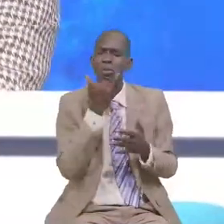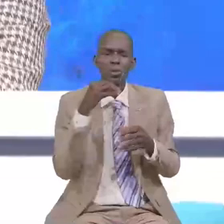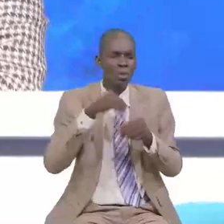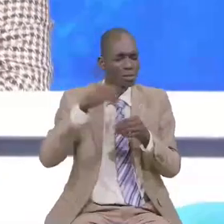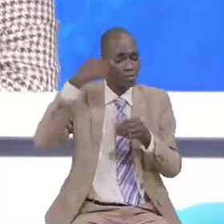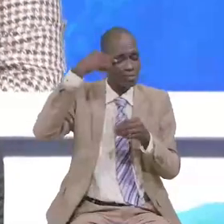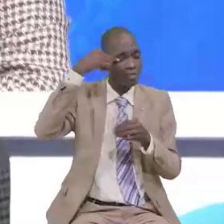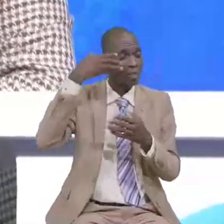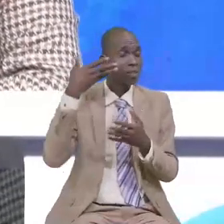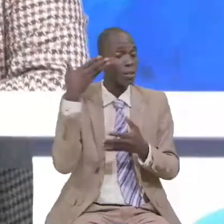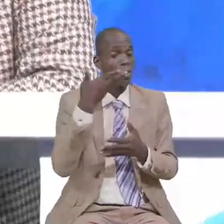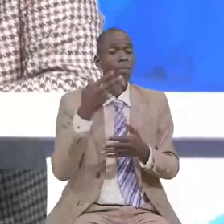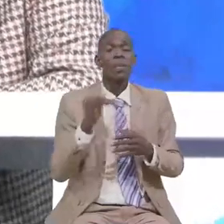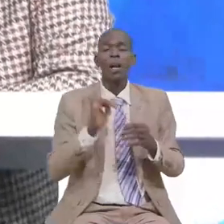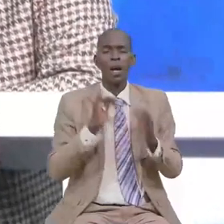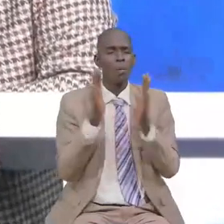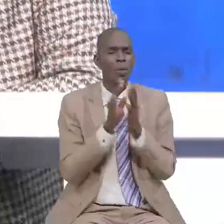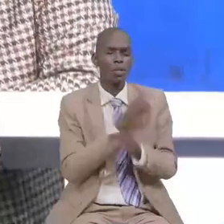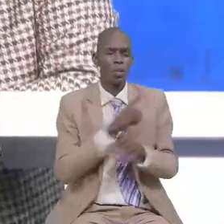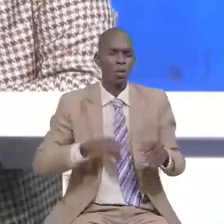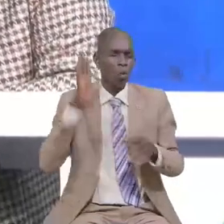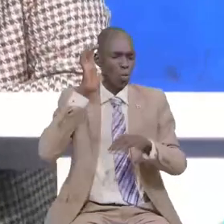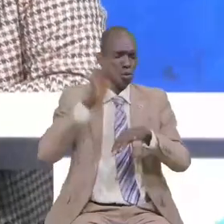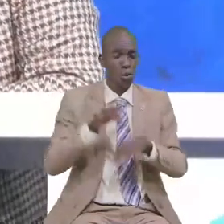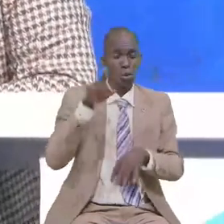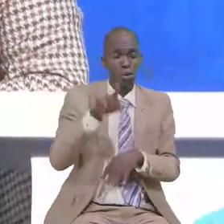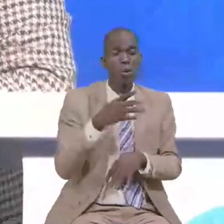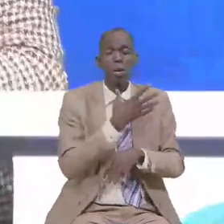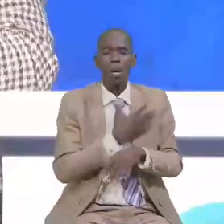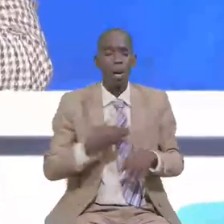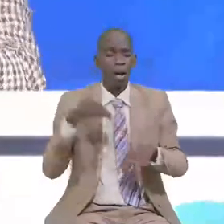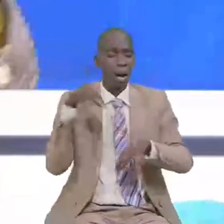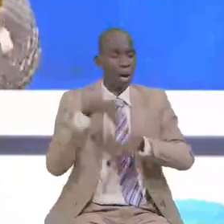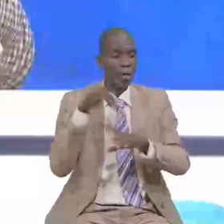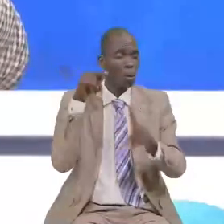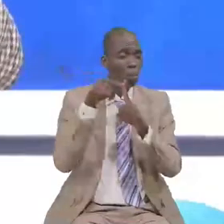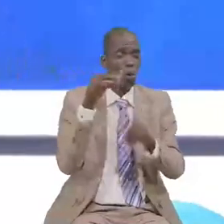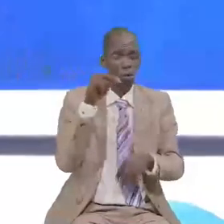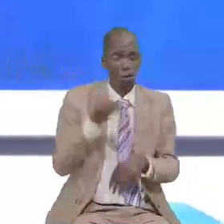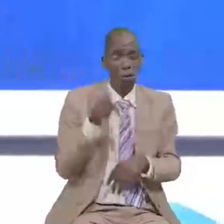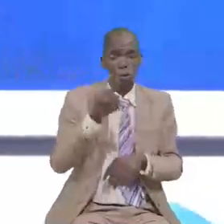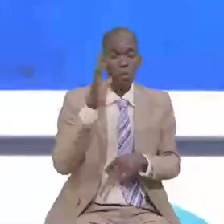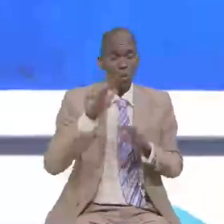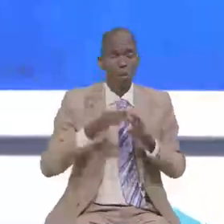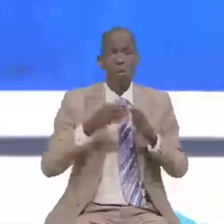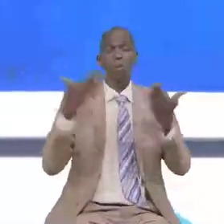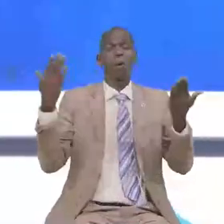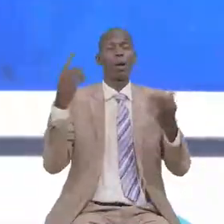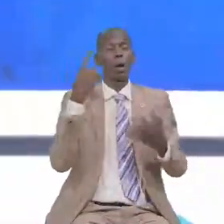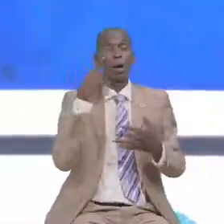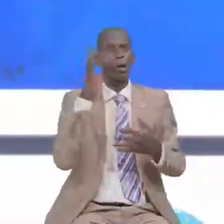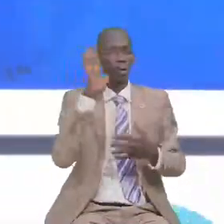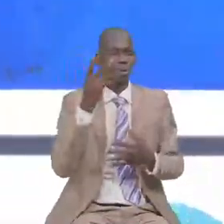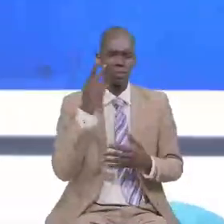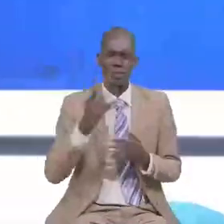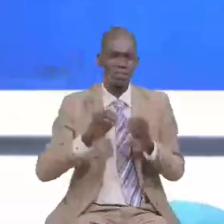floue, ceux qui ont un problème sur la rétine, je prie que le Seigneur vous touche maintenant, que vous ouvriez les